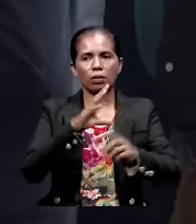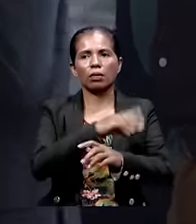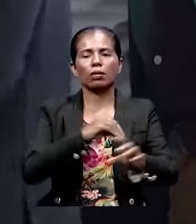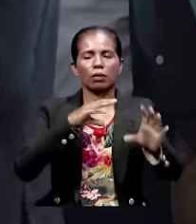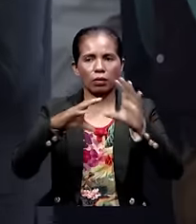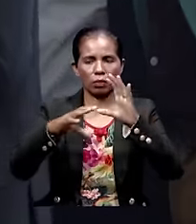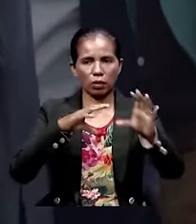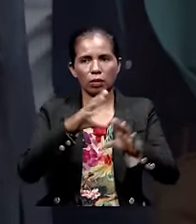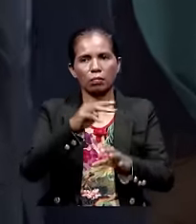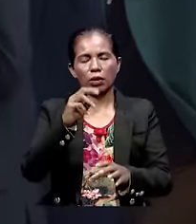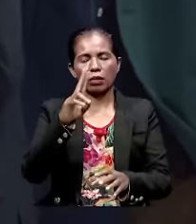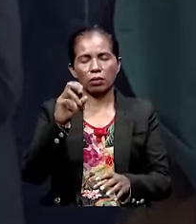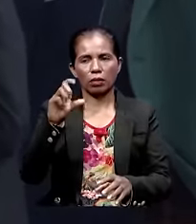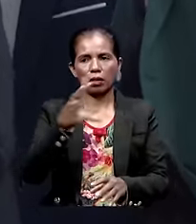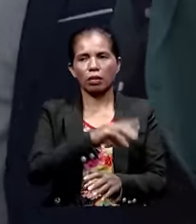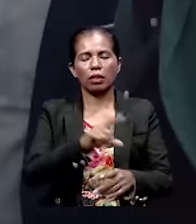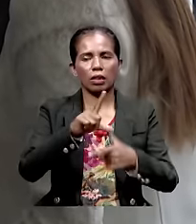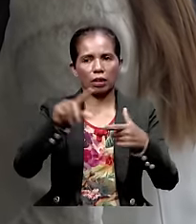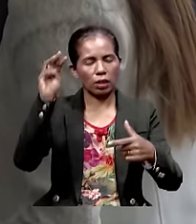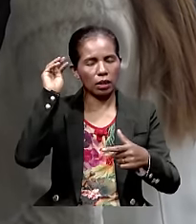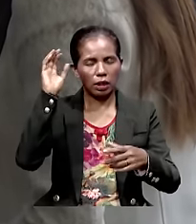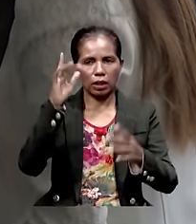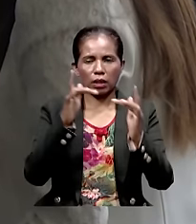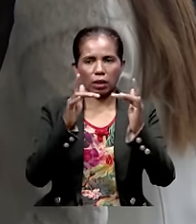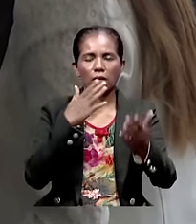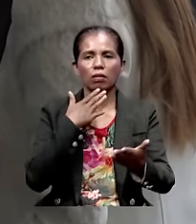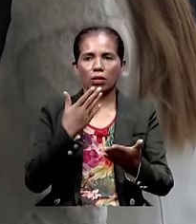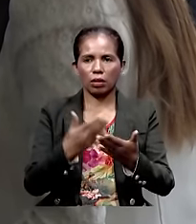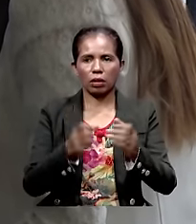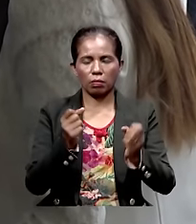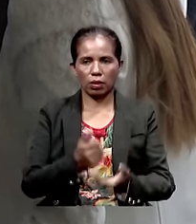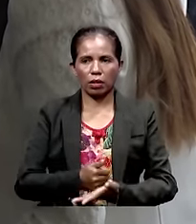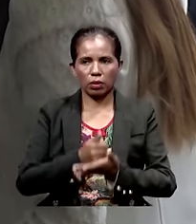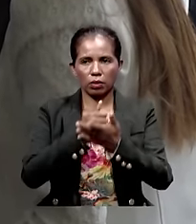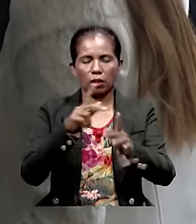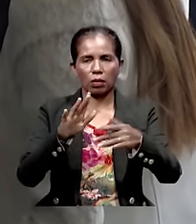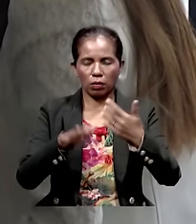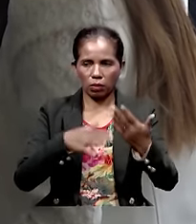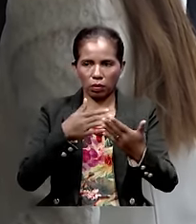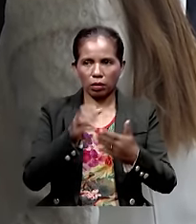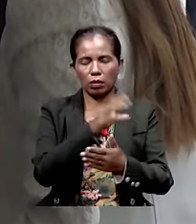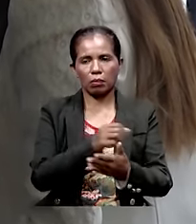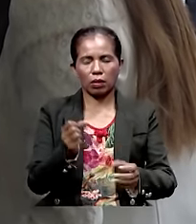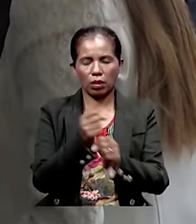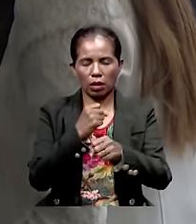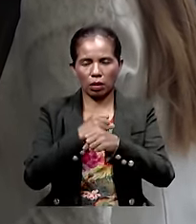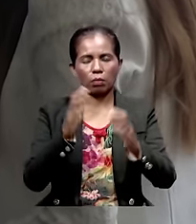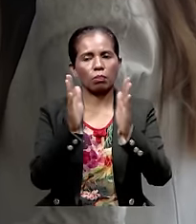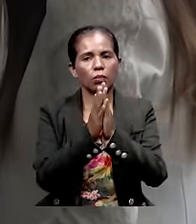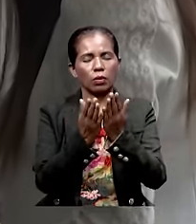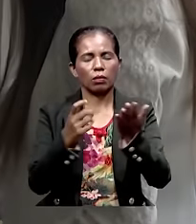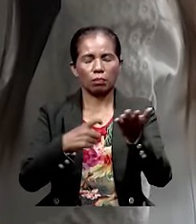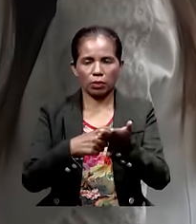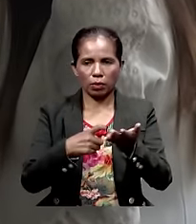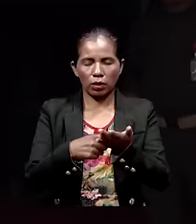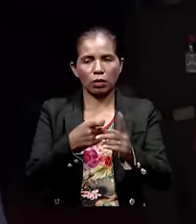Miguel Manitelu garante linha internet se la ho dia ho di bele facilita si dan sira atu trata pasaporte li husi